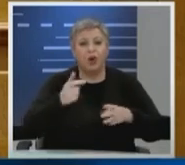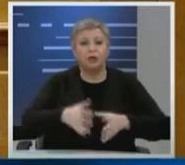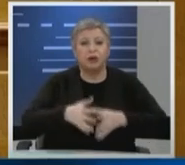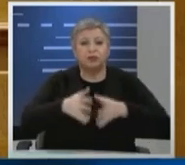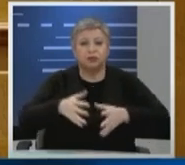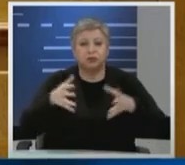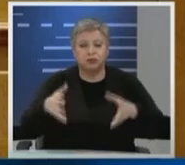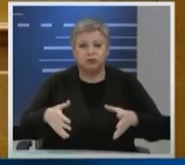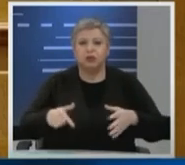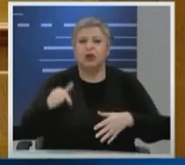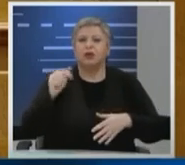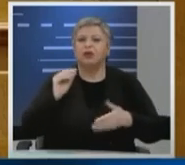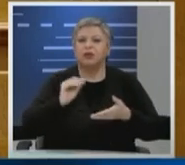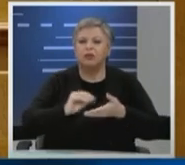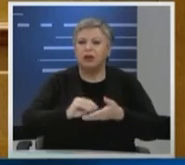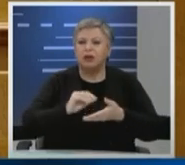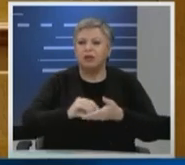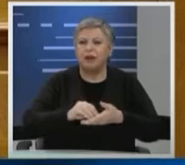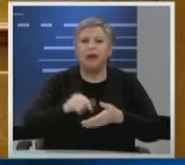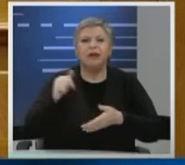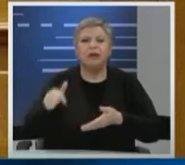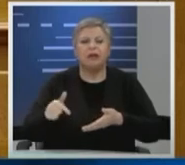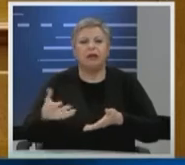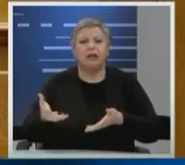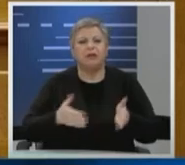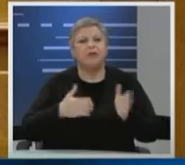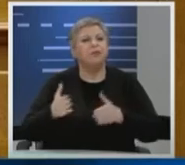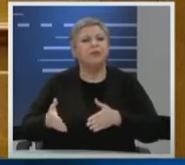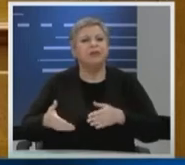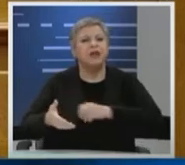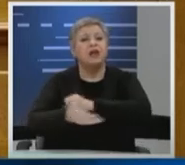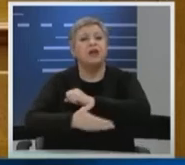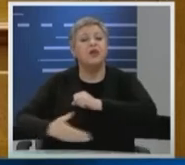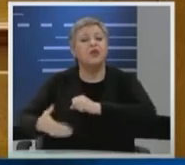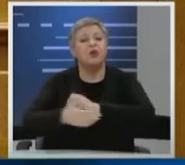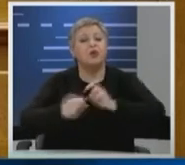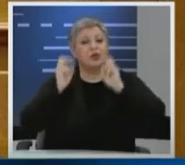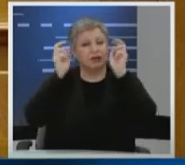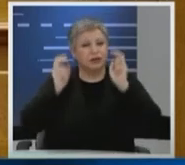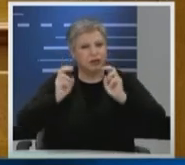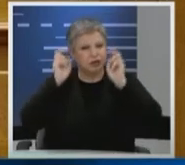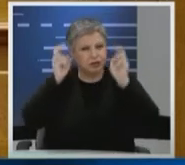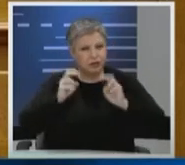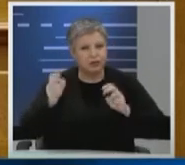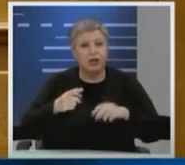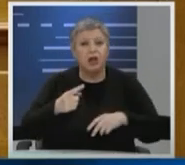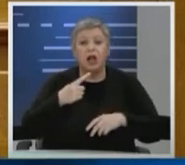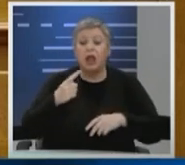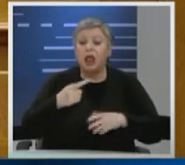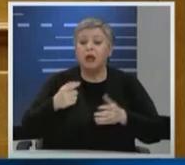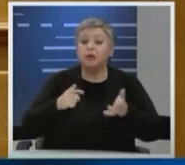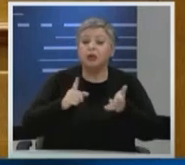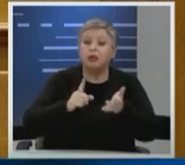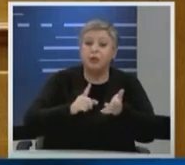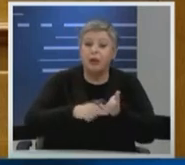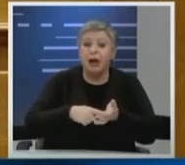κυβέρνηση απευθύνεται στους γεωργοκτηνοτρόφους, τους καλεί να βάλουν πλάτη για τη στήριξη της κερδοφορίας των